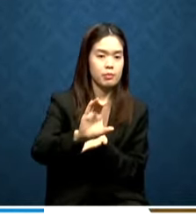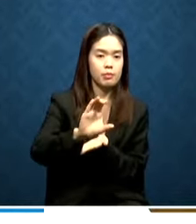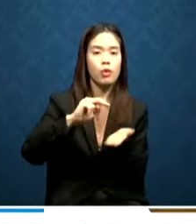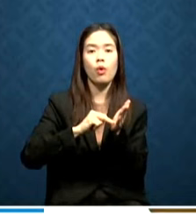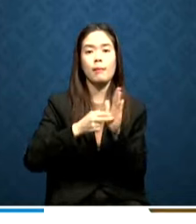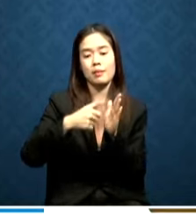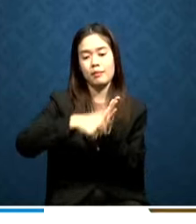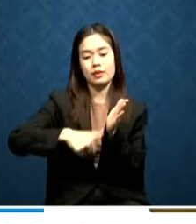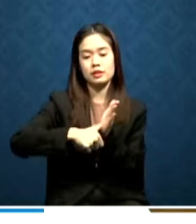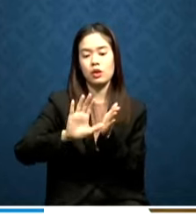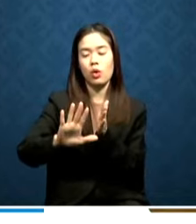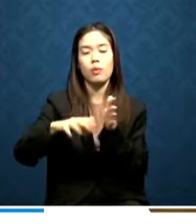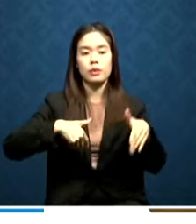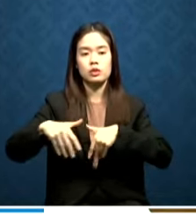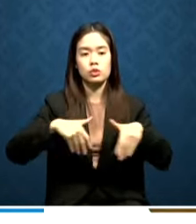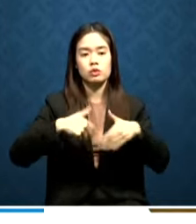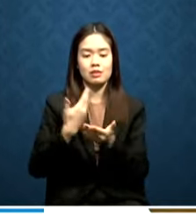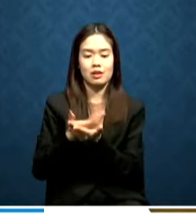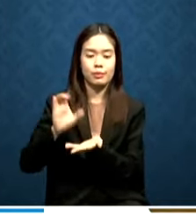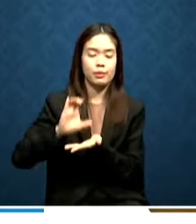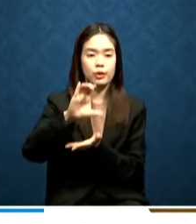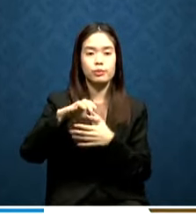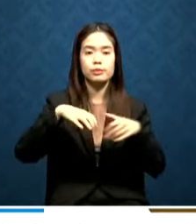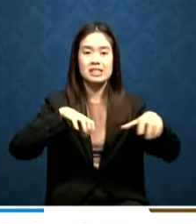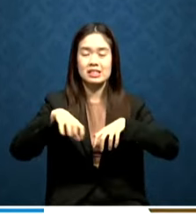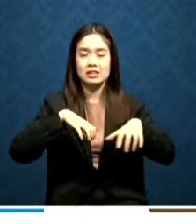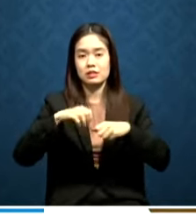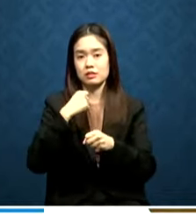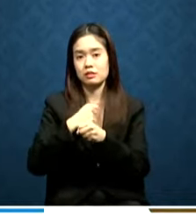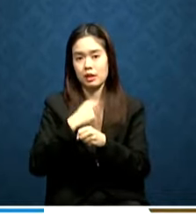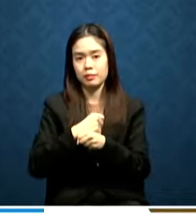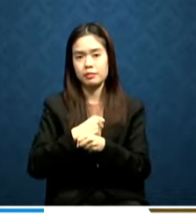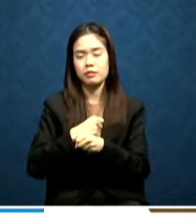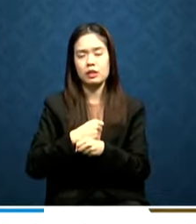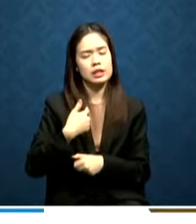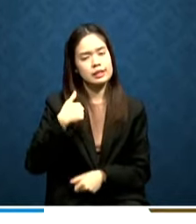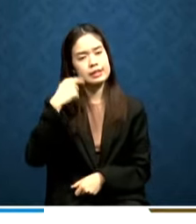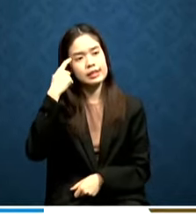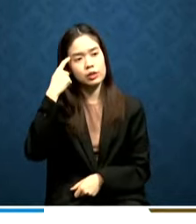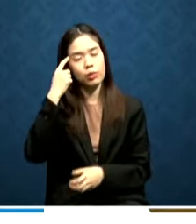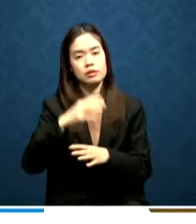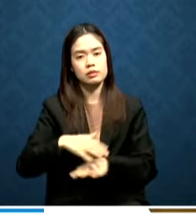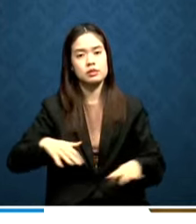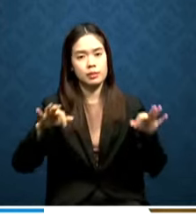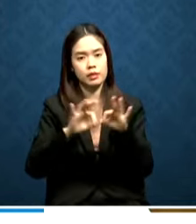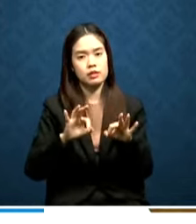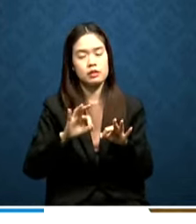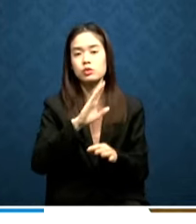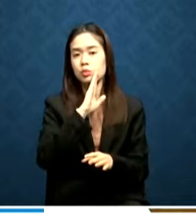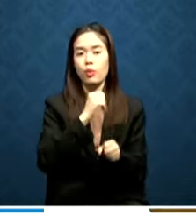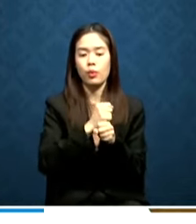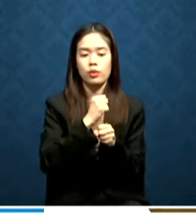งินของรัฐบาลก็ต้องพยายามเป็นอย่างยิ่งว่ามันต้องเกิดผลอีกอย่างก็คือว่ามันเป็นเรื่องการทำเ